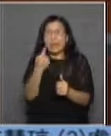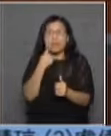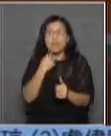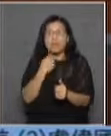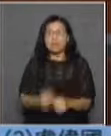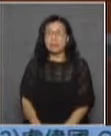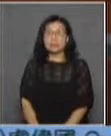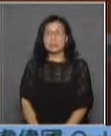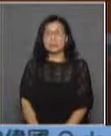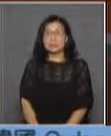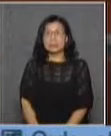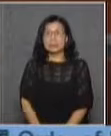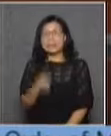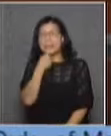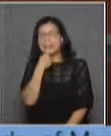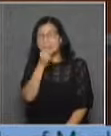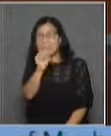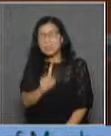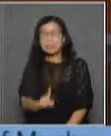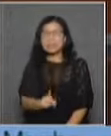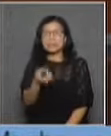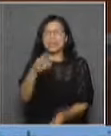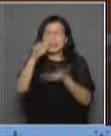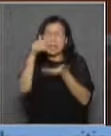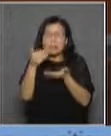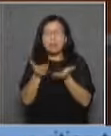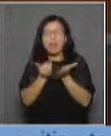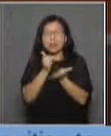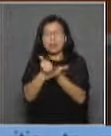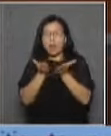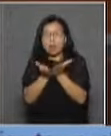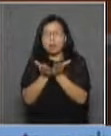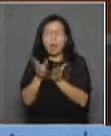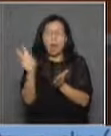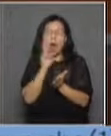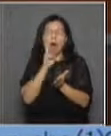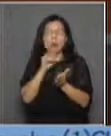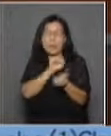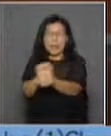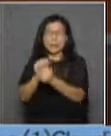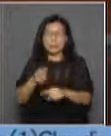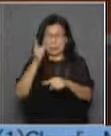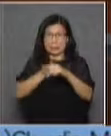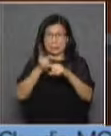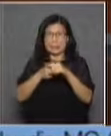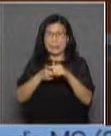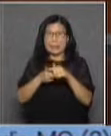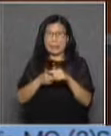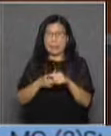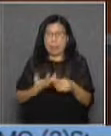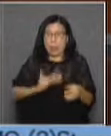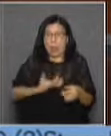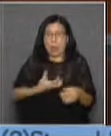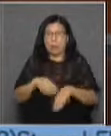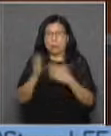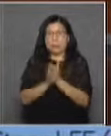貪即係呢個嘅中意呢個嘅小恩小惠嘅，即、就、係、是、你就好似當打大老虎咁。真正嘅大老虎惡霸，你就俾佢喺